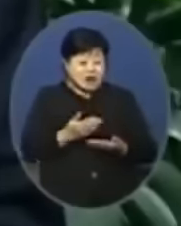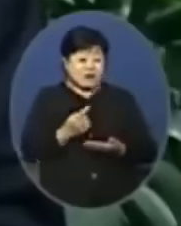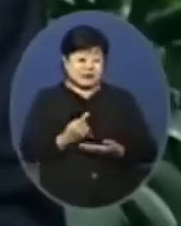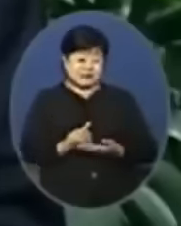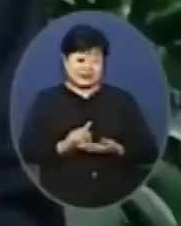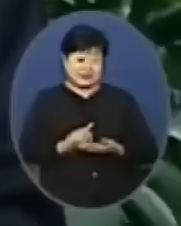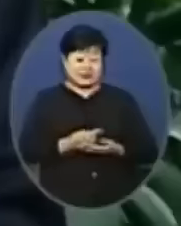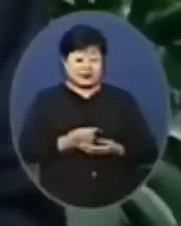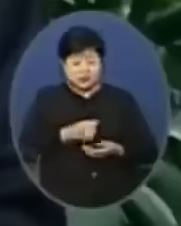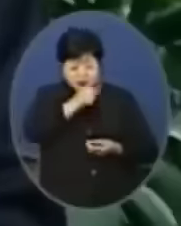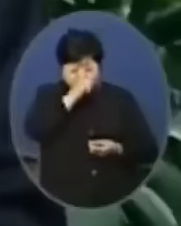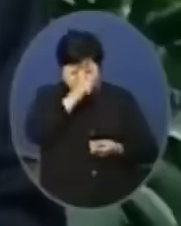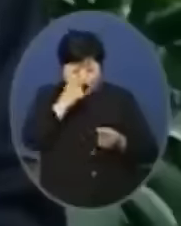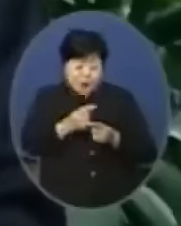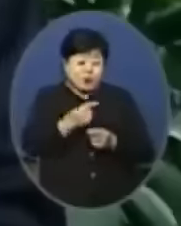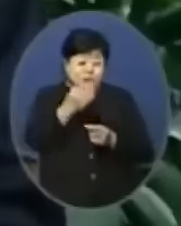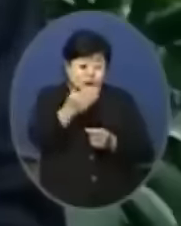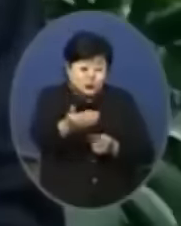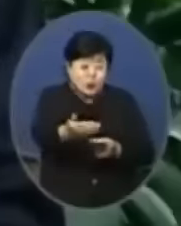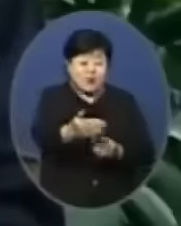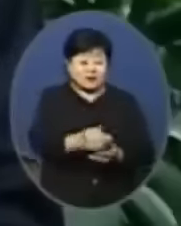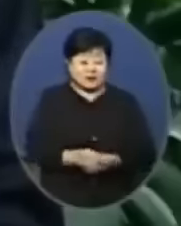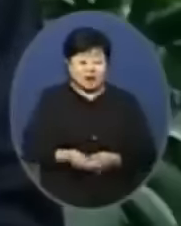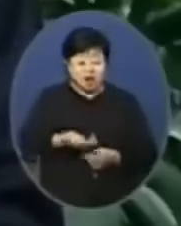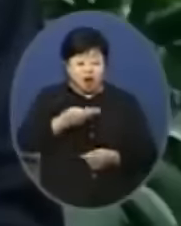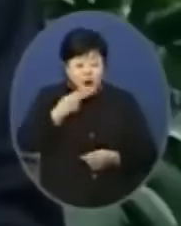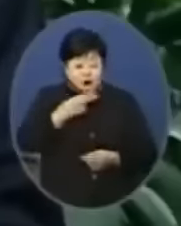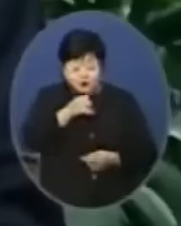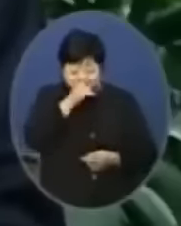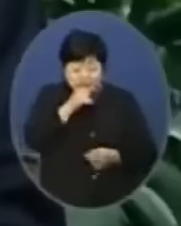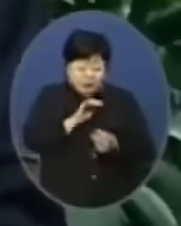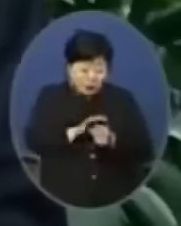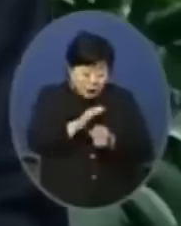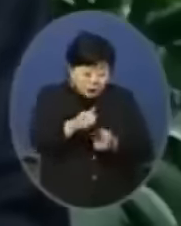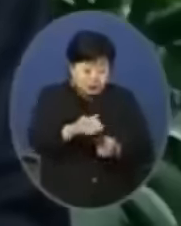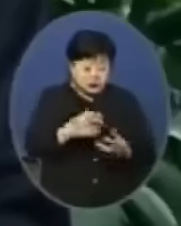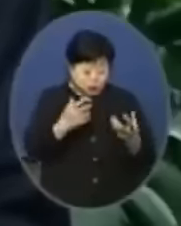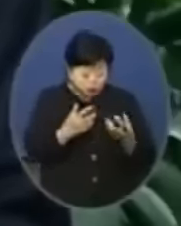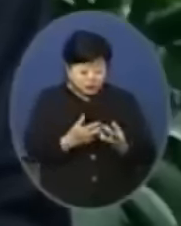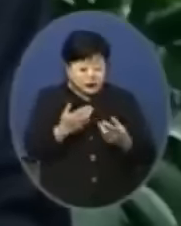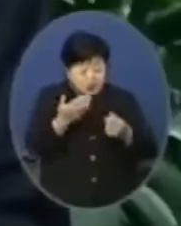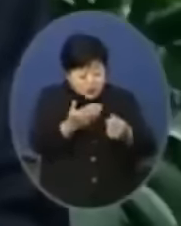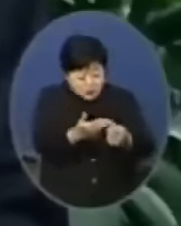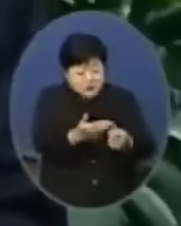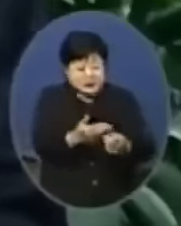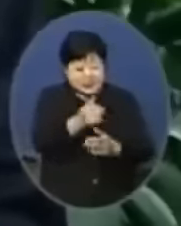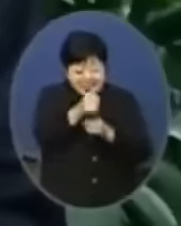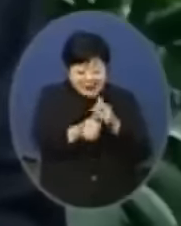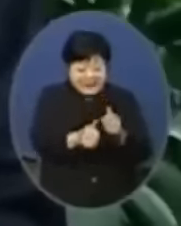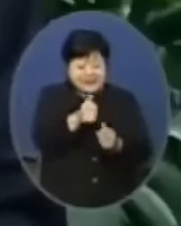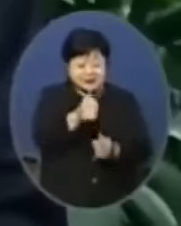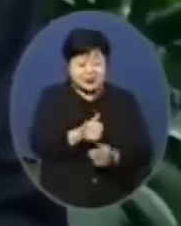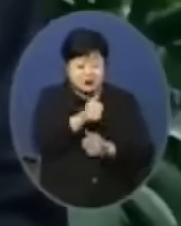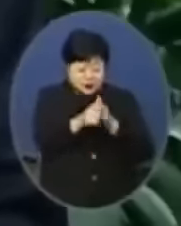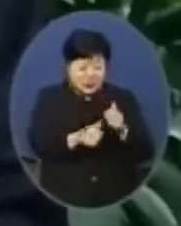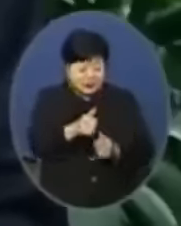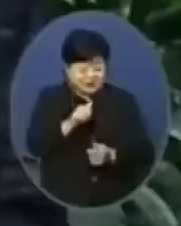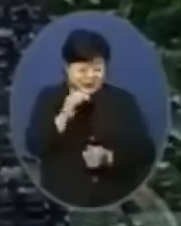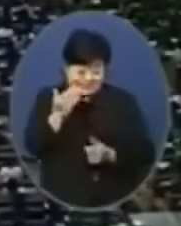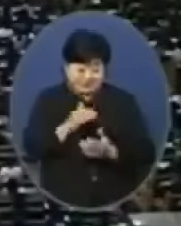무엇인지 좋게 해주시고 없는 것을 잊게 해주시고 풍성하게 해주신 하나님이 우리 하나님인